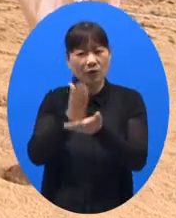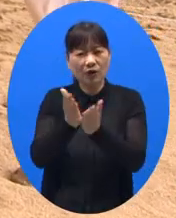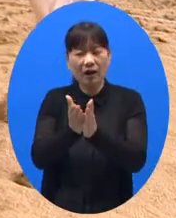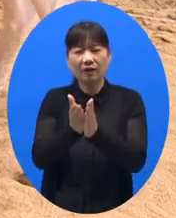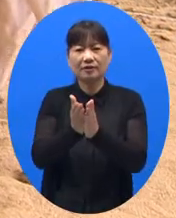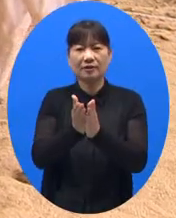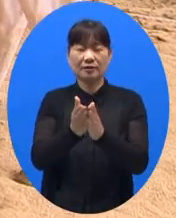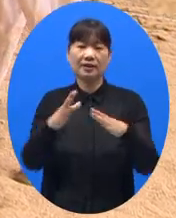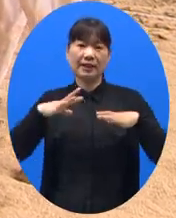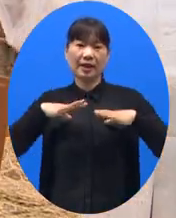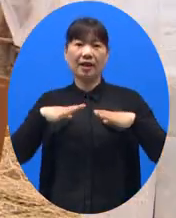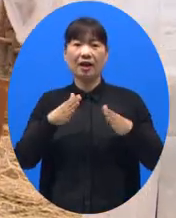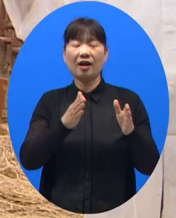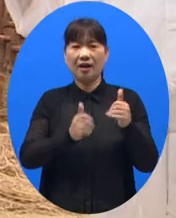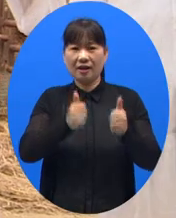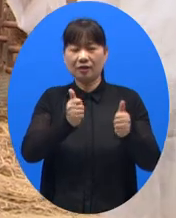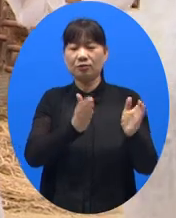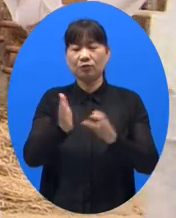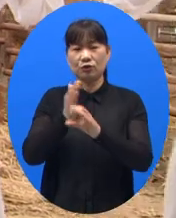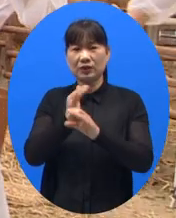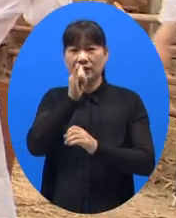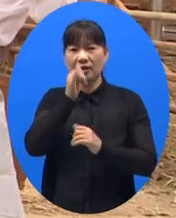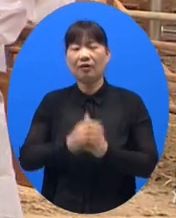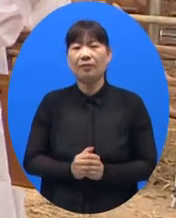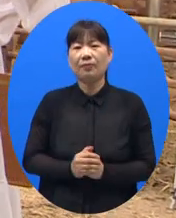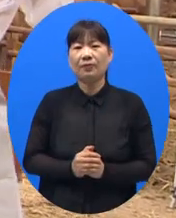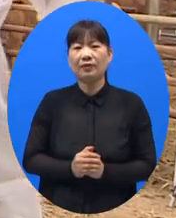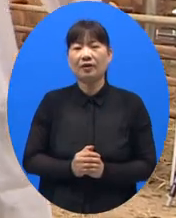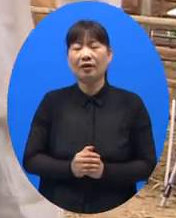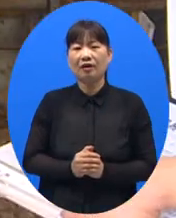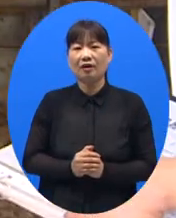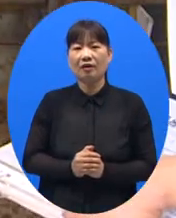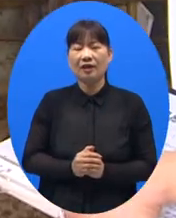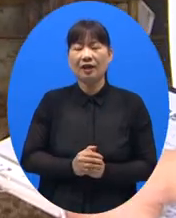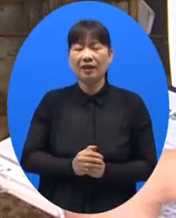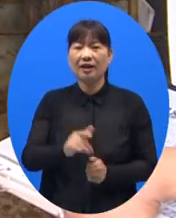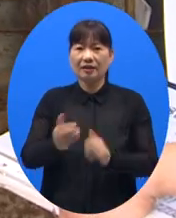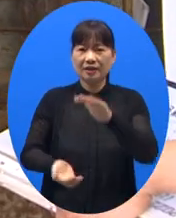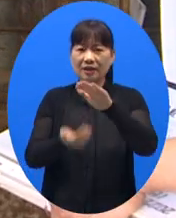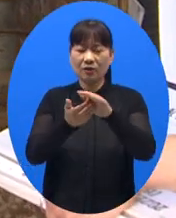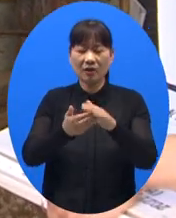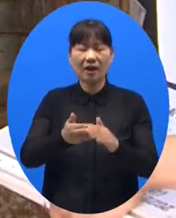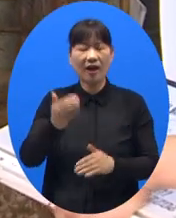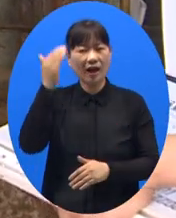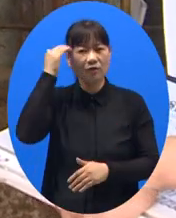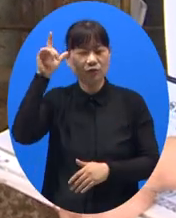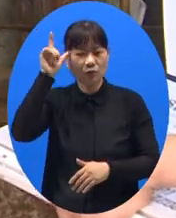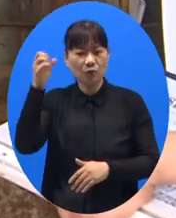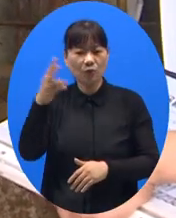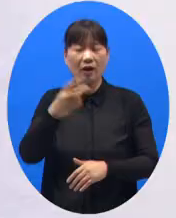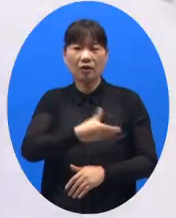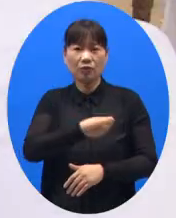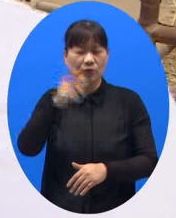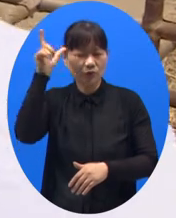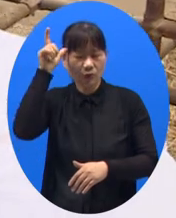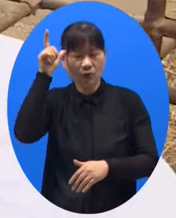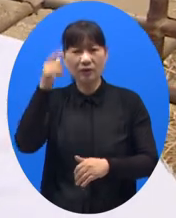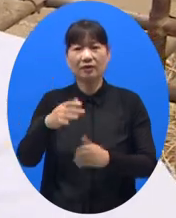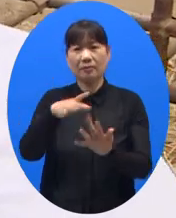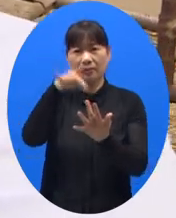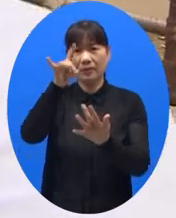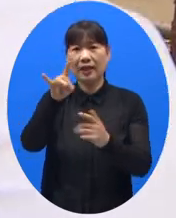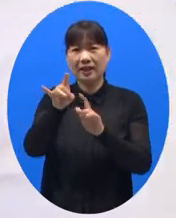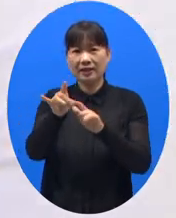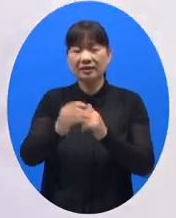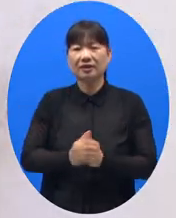있습니다 경기도가 개량이 우수한 최고의 한우와 젖소 를 선발하는 대표 행사인 경기도 한우 저수